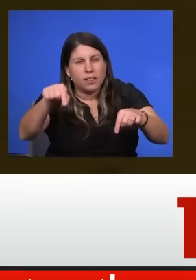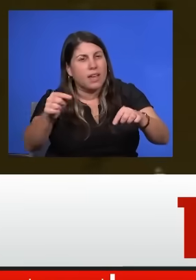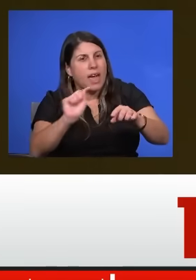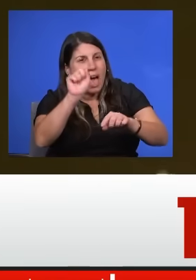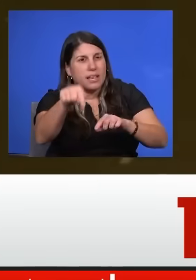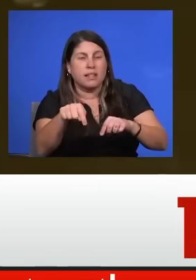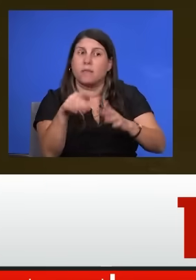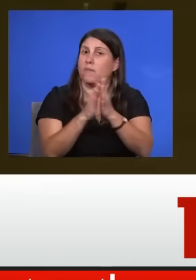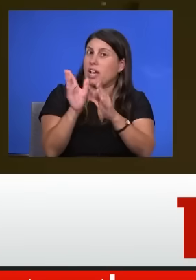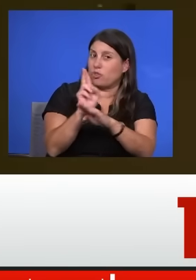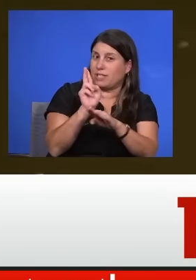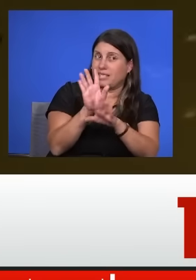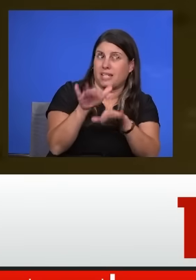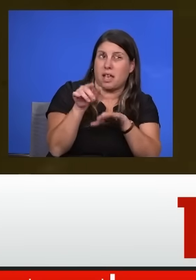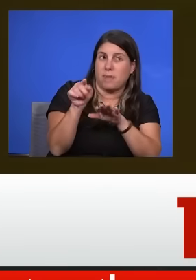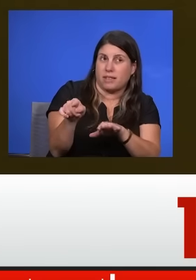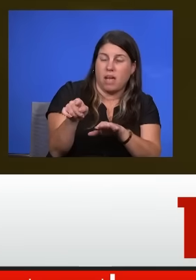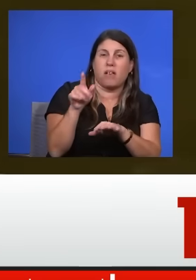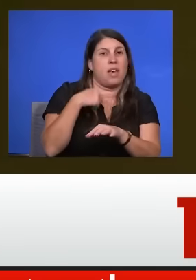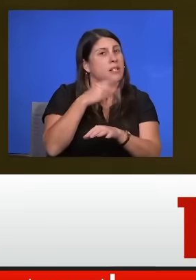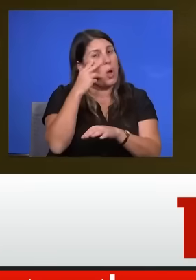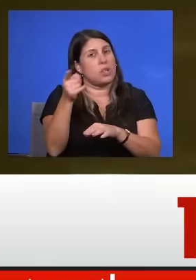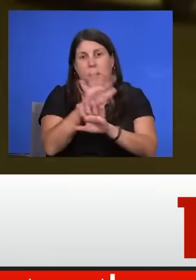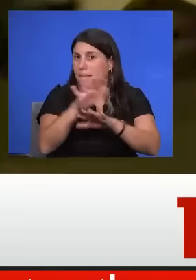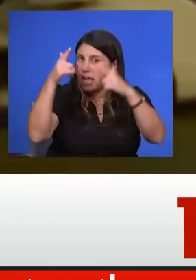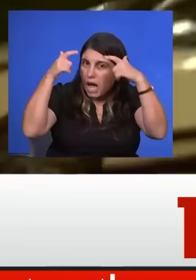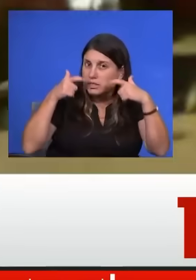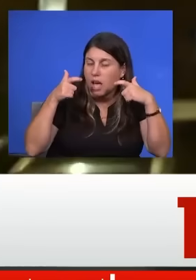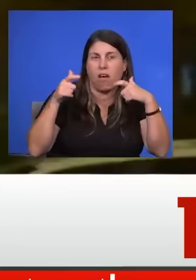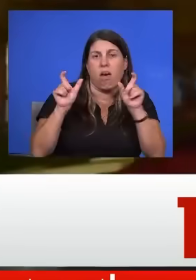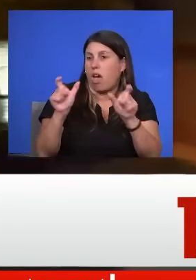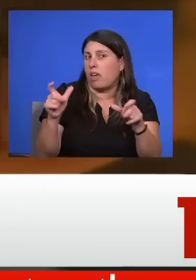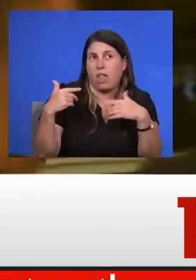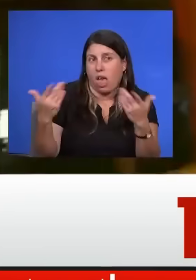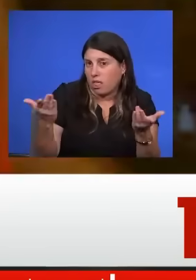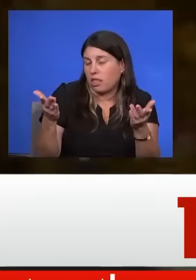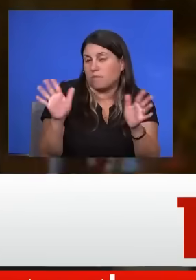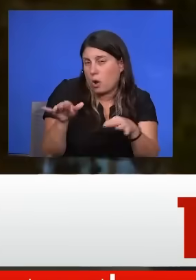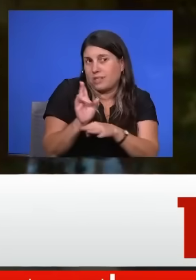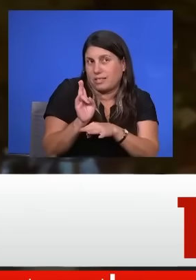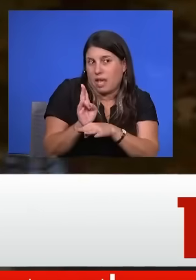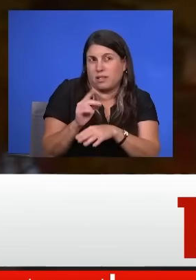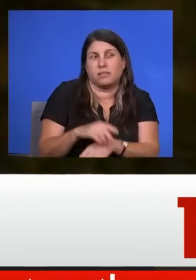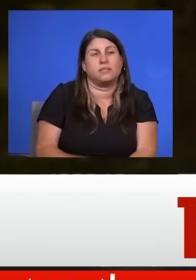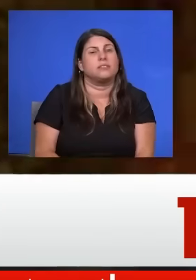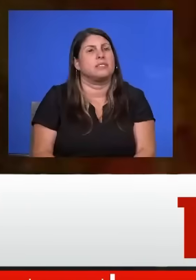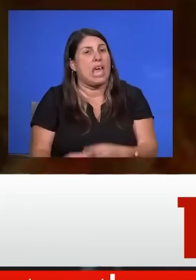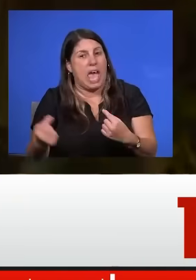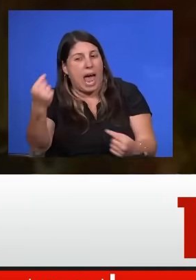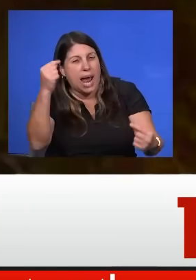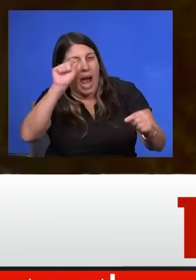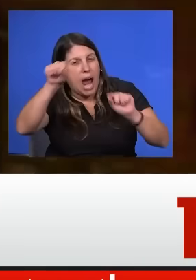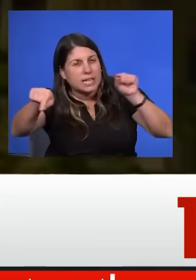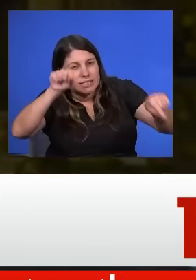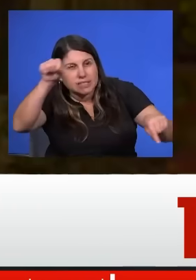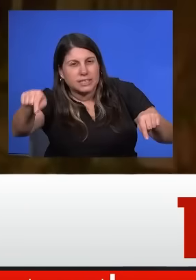אתה, רואה שאתה בלי כסדה, בלי שום הגנה עליך, אז בכל זאת רסיסים של רקטה. והנה אנחנו כבר